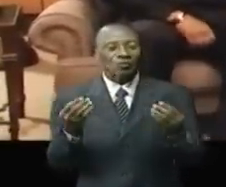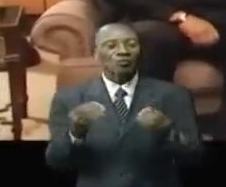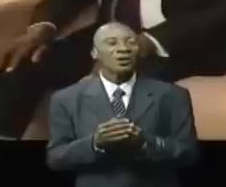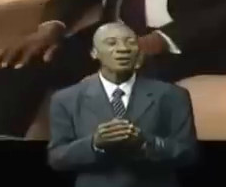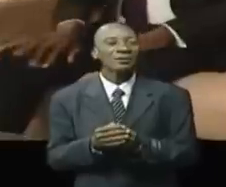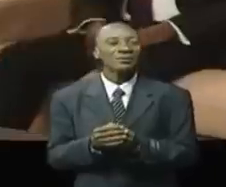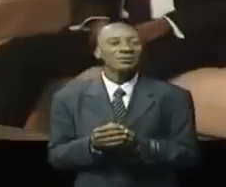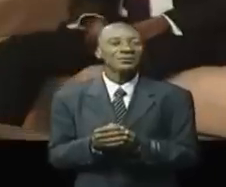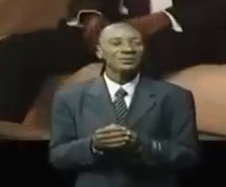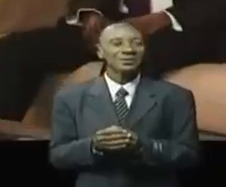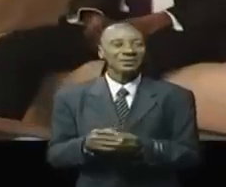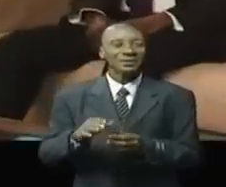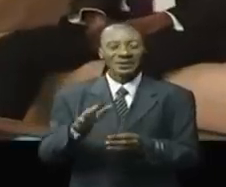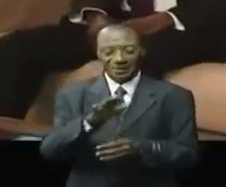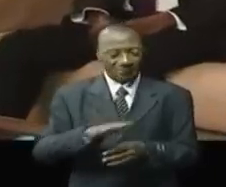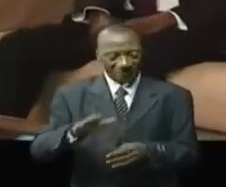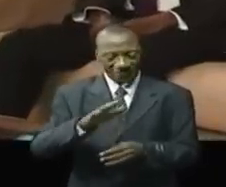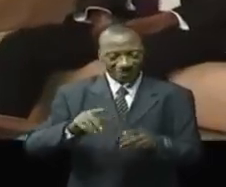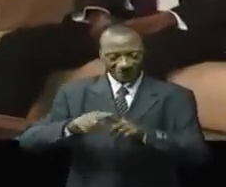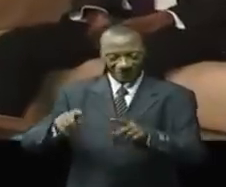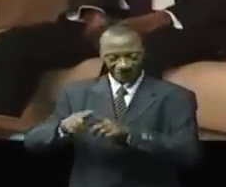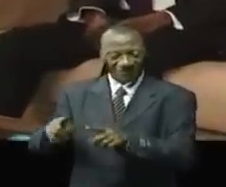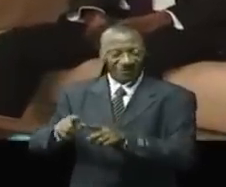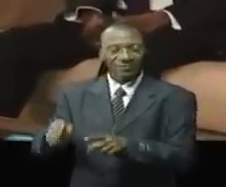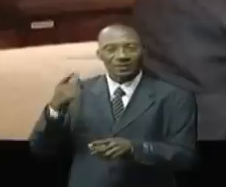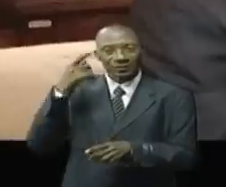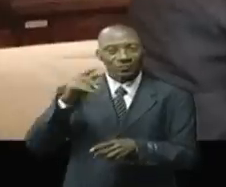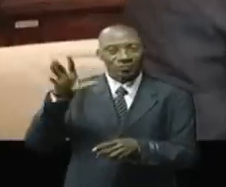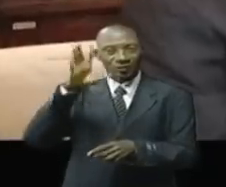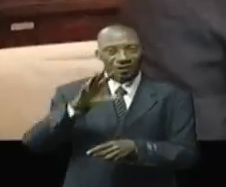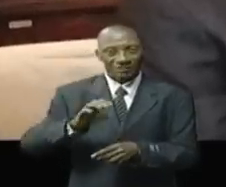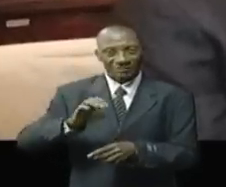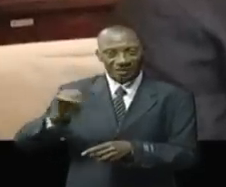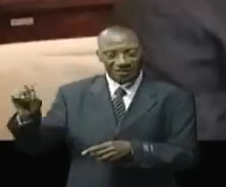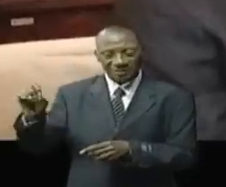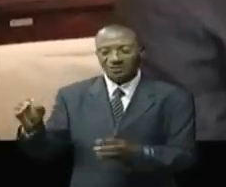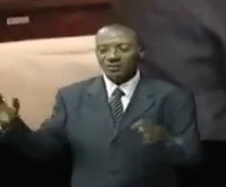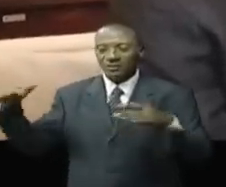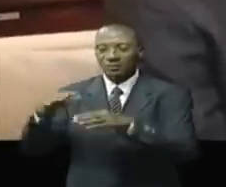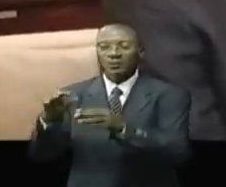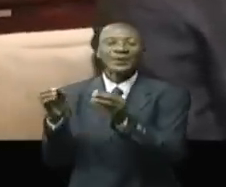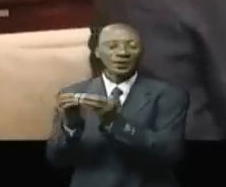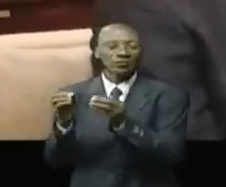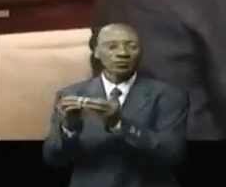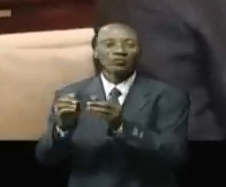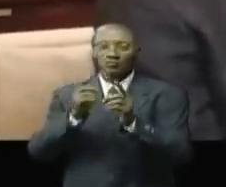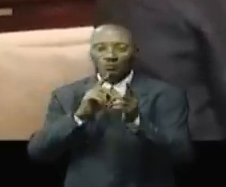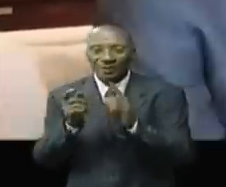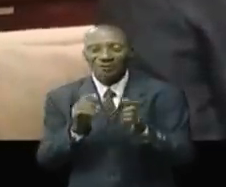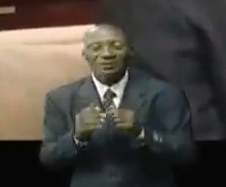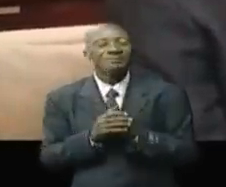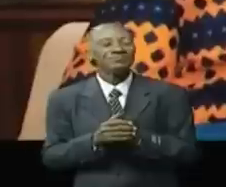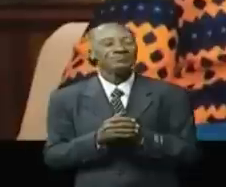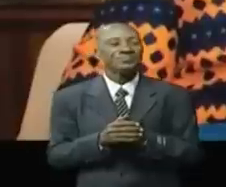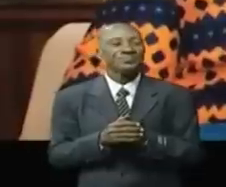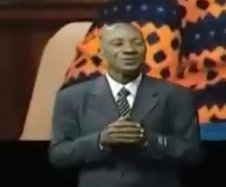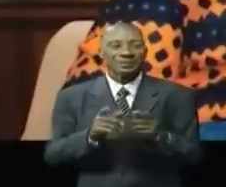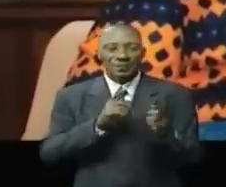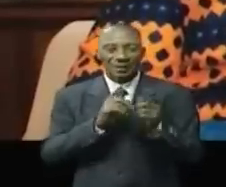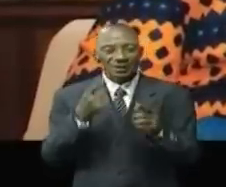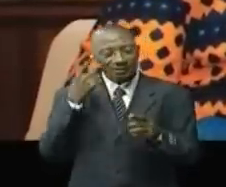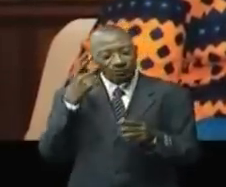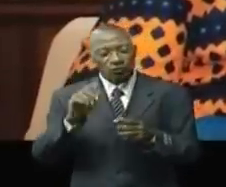pays de la East African Community ont échangé sur la composition de cette force, son commandement et tous les autres